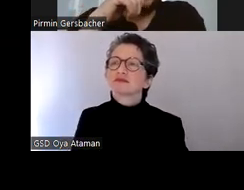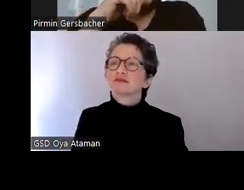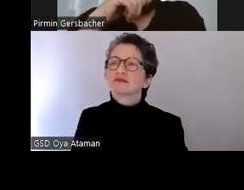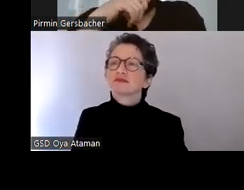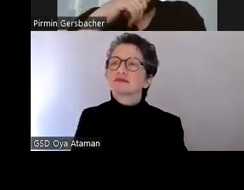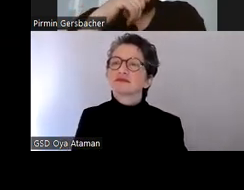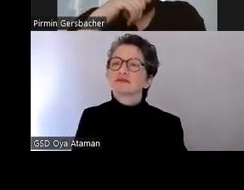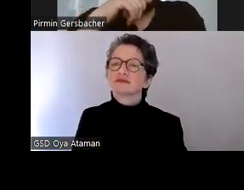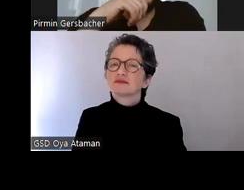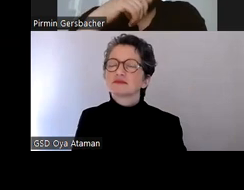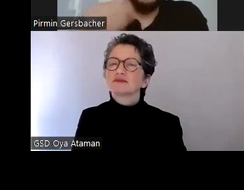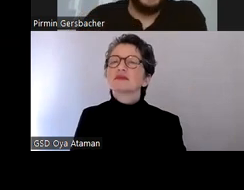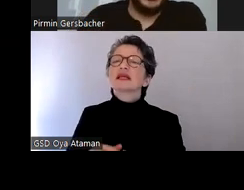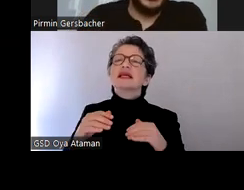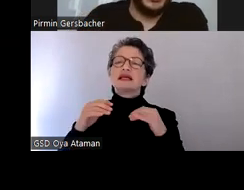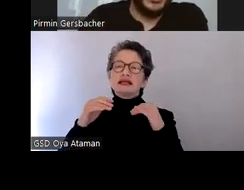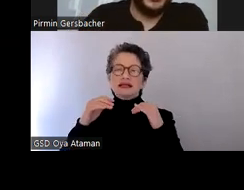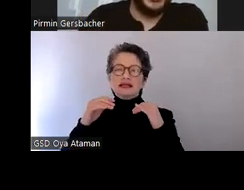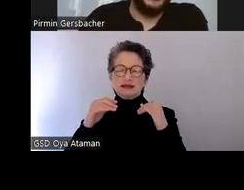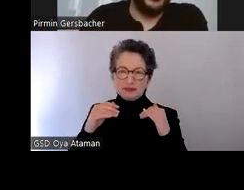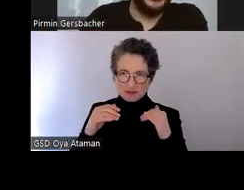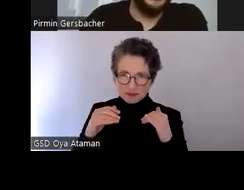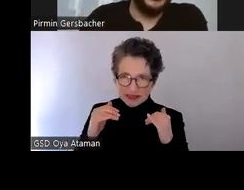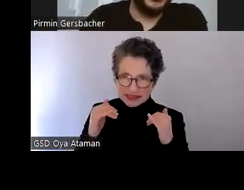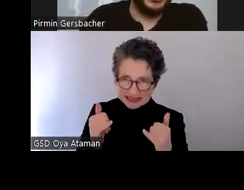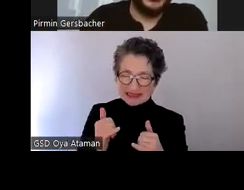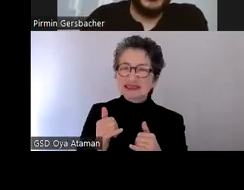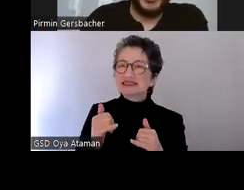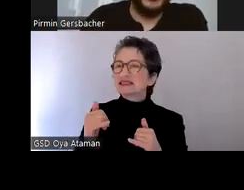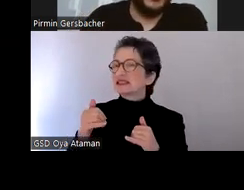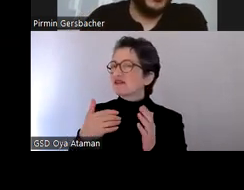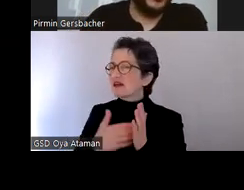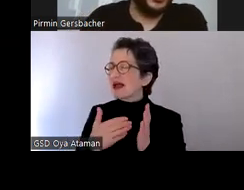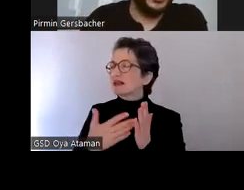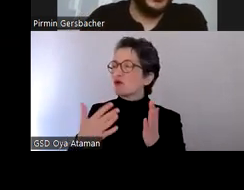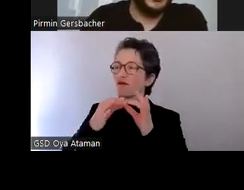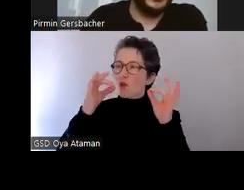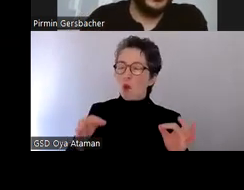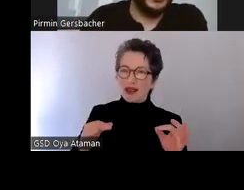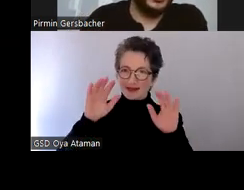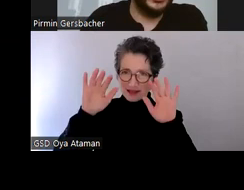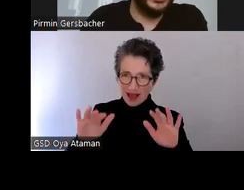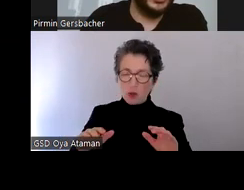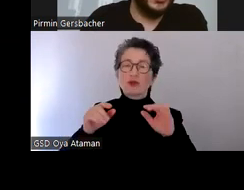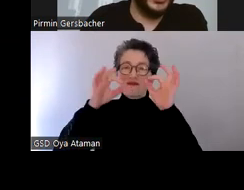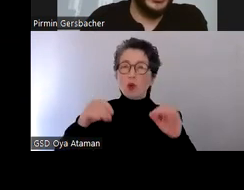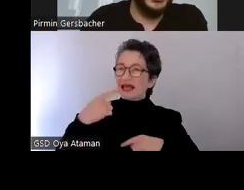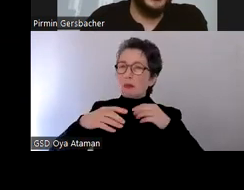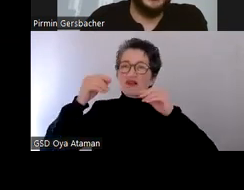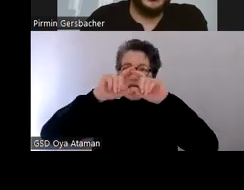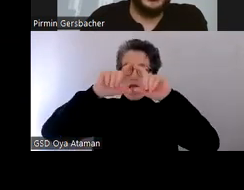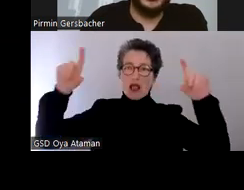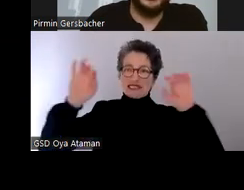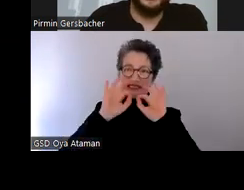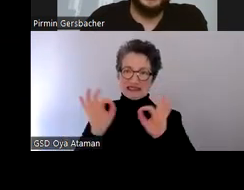Im Prinzip geht es jetzt so weiter. Ich habe hier jedes Mal eine Folie und direkt am Anfang von der Folie steht ein Satz. Also da steht, Bilder haben